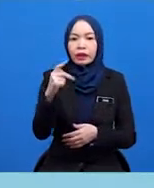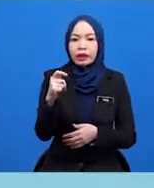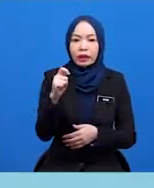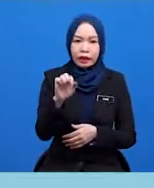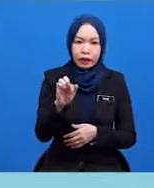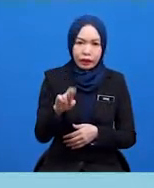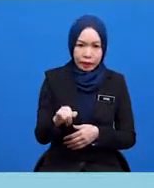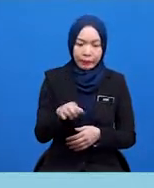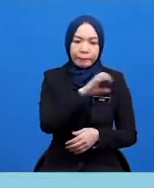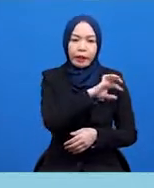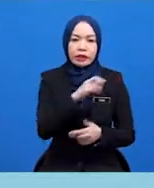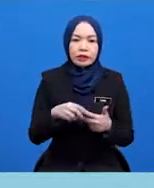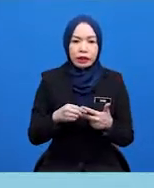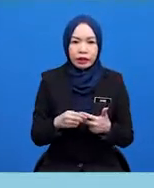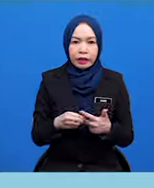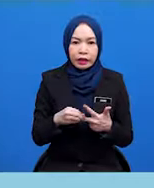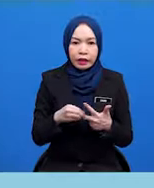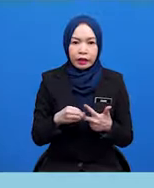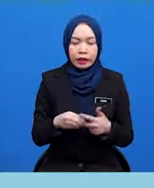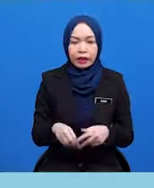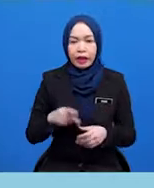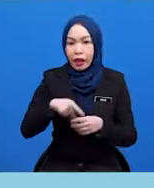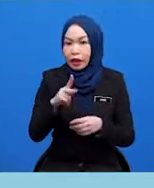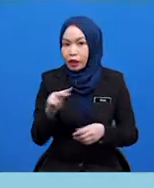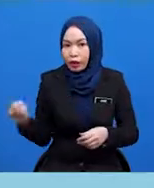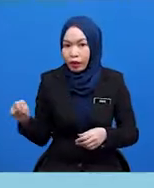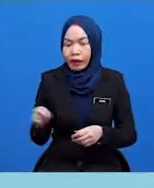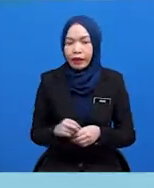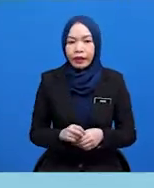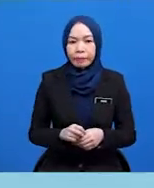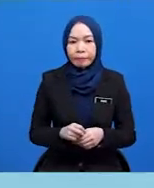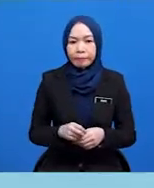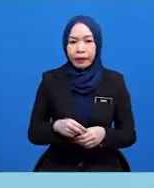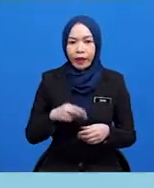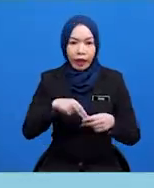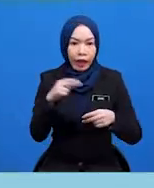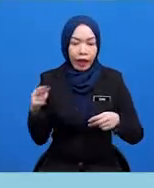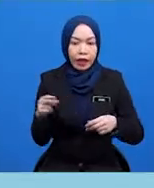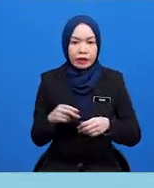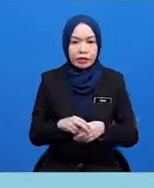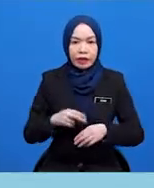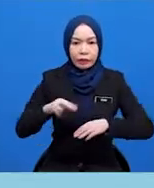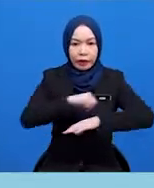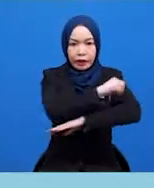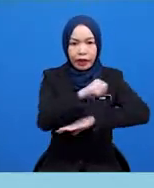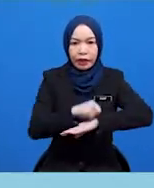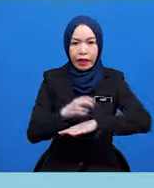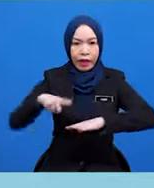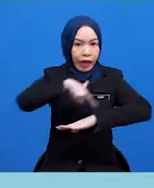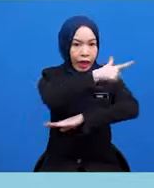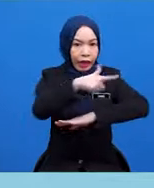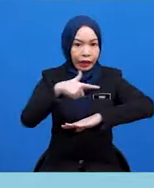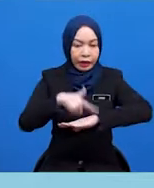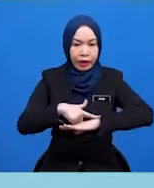ialah orientasi pengeluaran. Hasil pertanian ladang seperti getah, kelapa sawit dan teh adalah